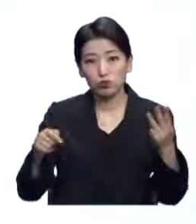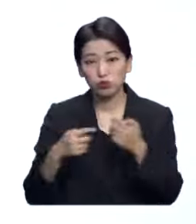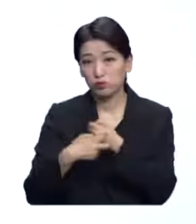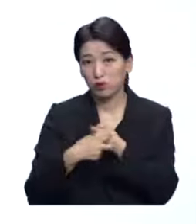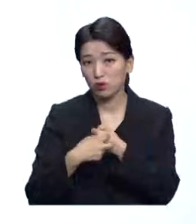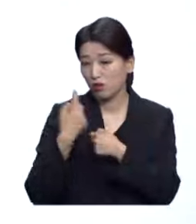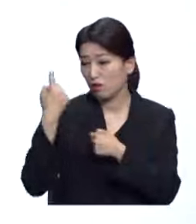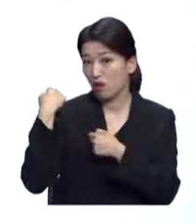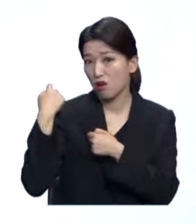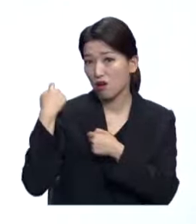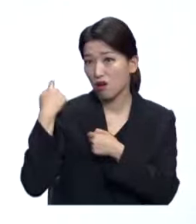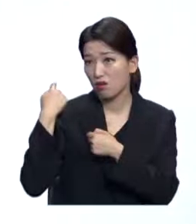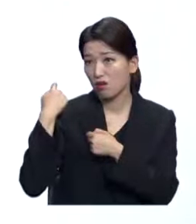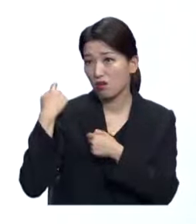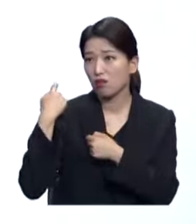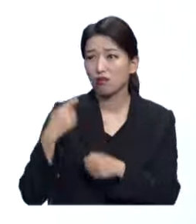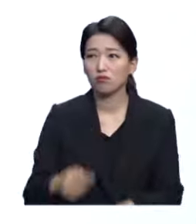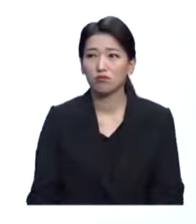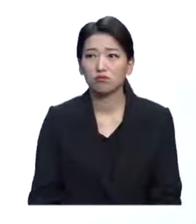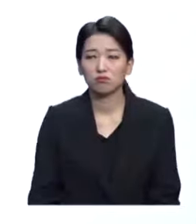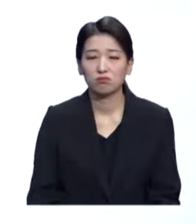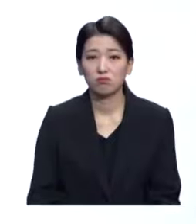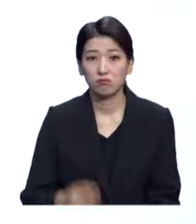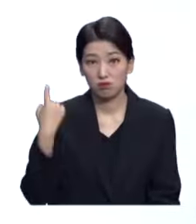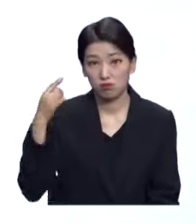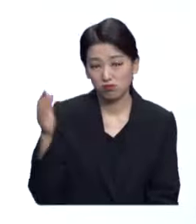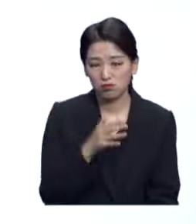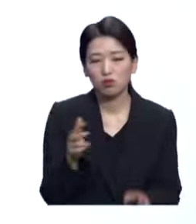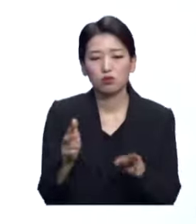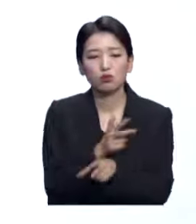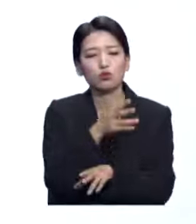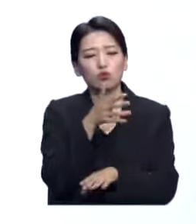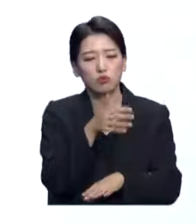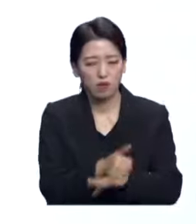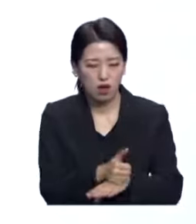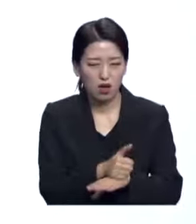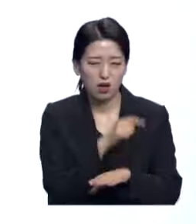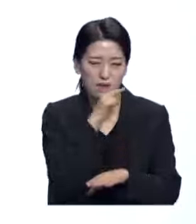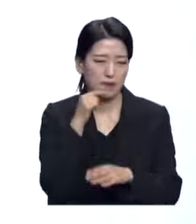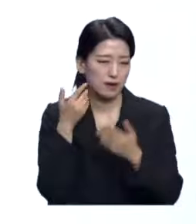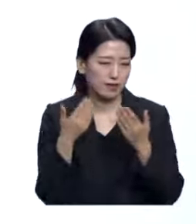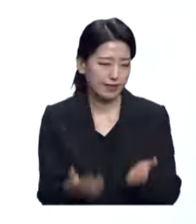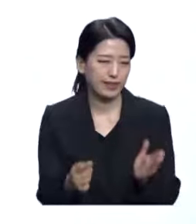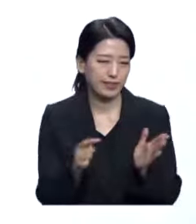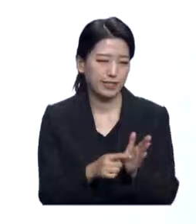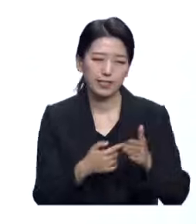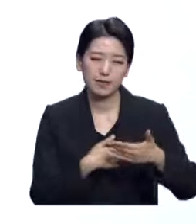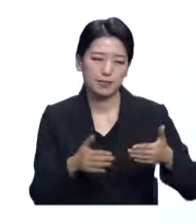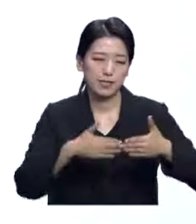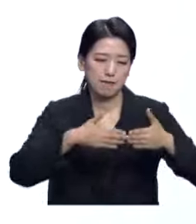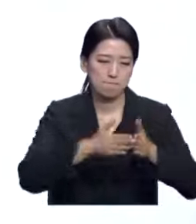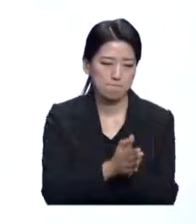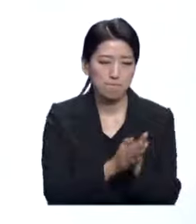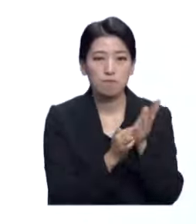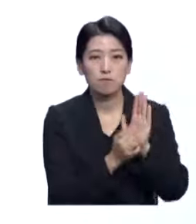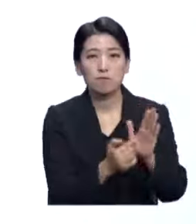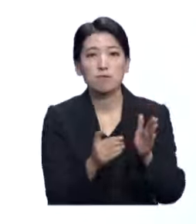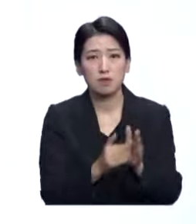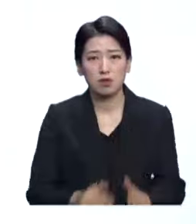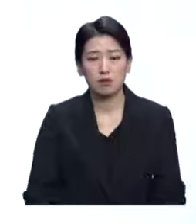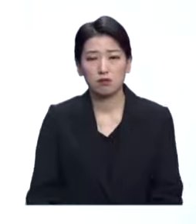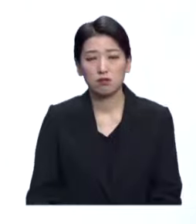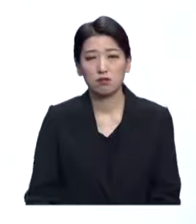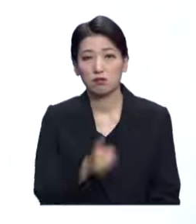어제입니다. 어제부터 이게 비즈니스 데이로는 오늘이죠. 주말 공휴일 및 야간 응급실 운영을 중단하기로 했다. 세종